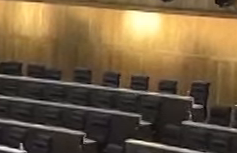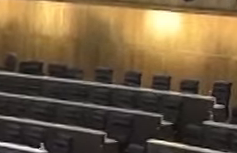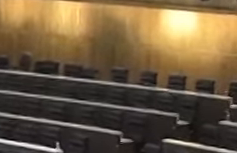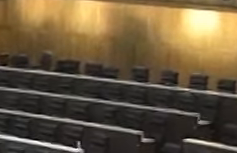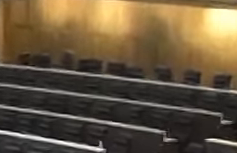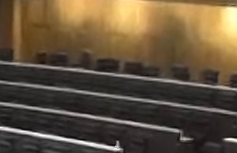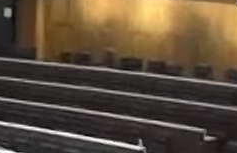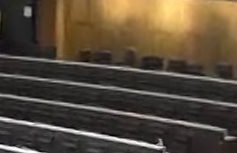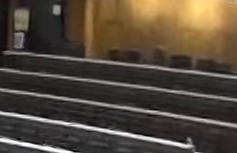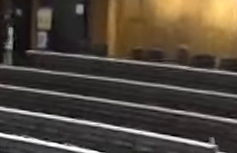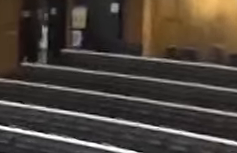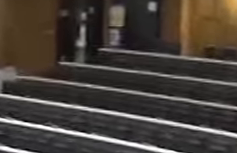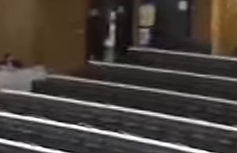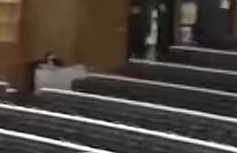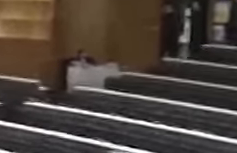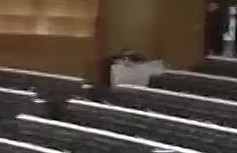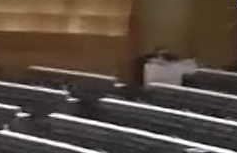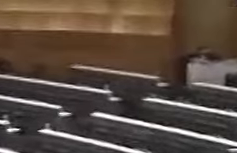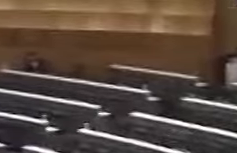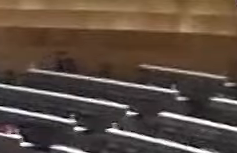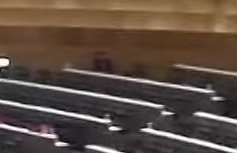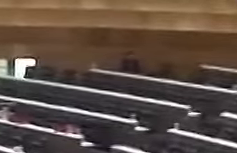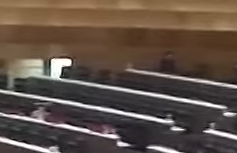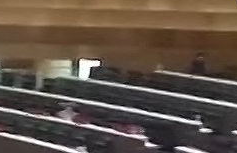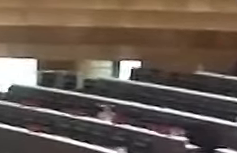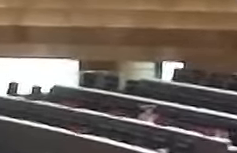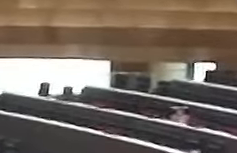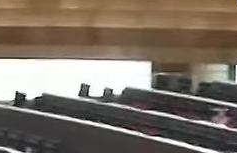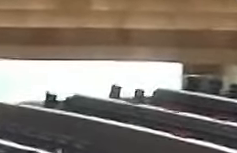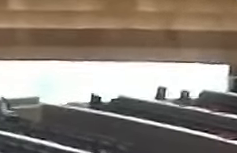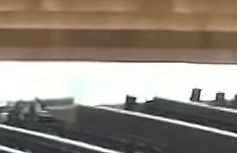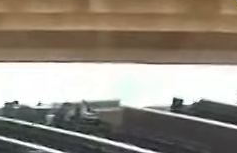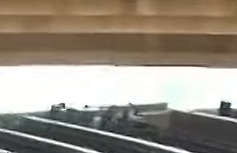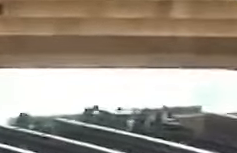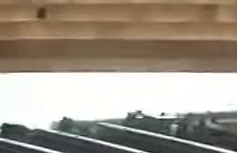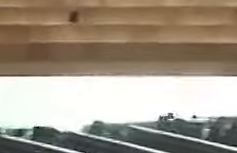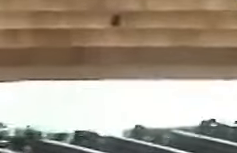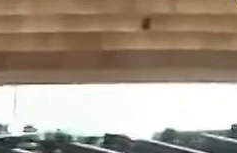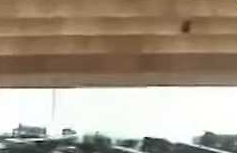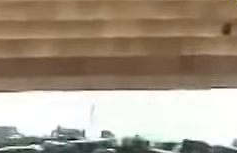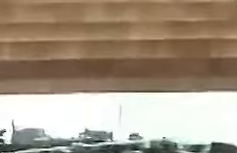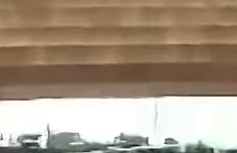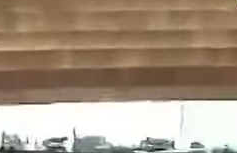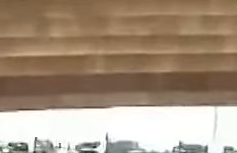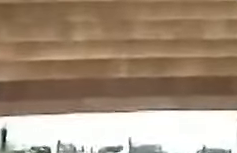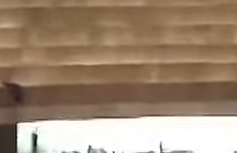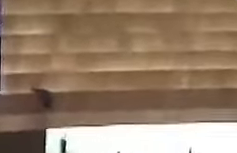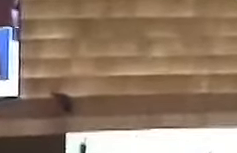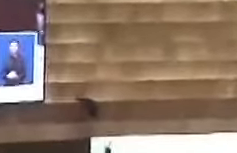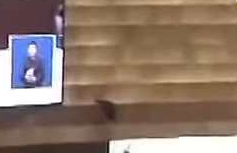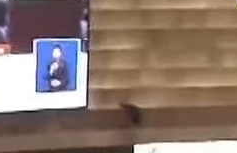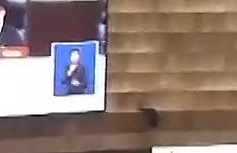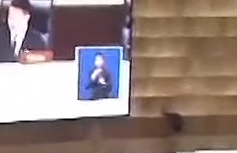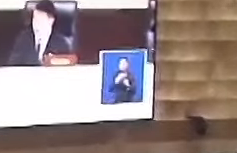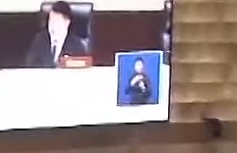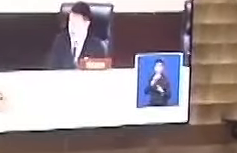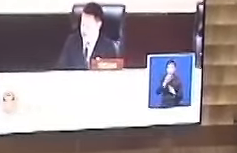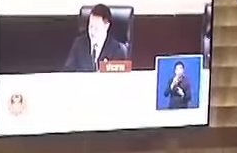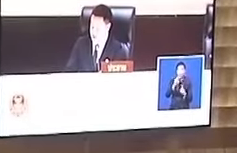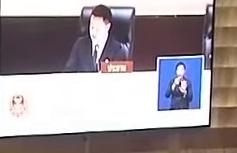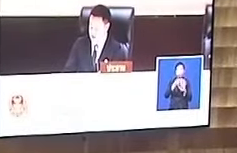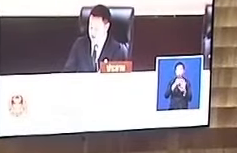คเองเนี่ยซึ่งเรื่องมันเกิดขึ้นหลังจากนี้เนี่ยเราจะต้องมีการประชุมพ ร ร คว ันอังคารนะครับก็จะต้องมีการจะพูด